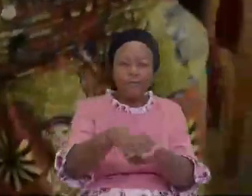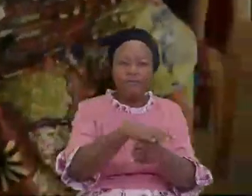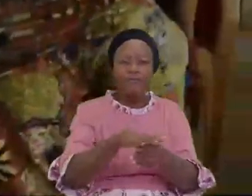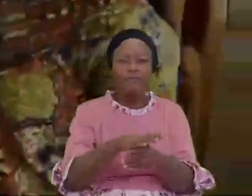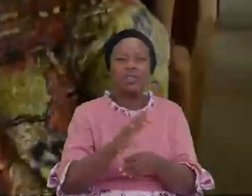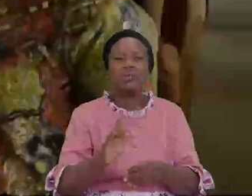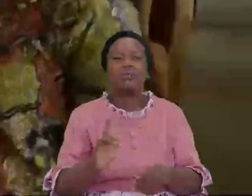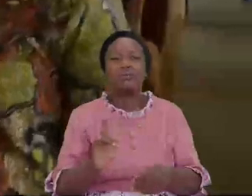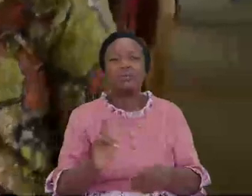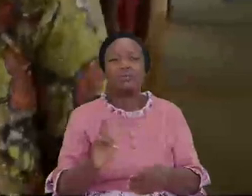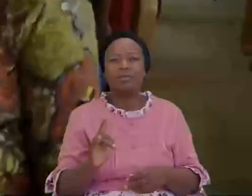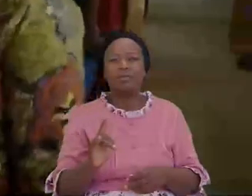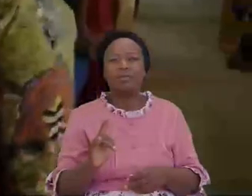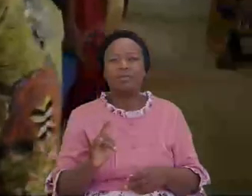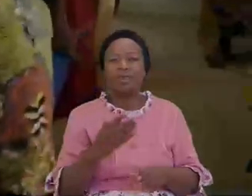pleinement,